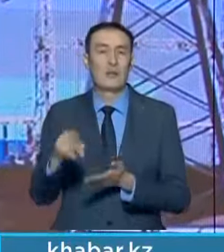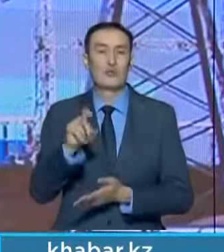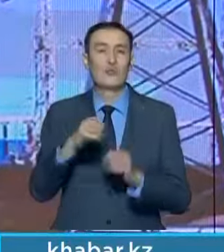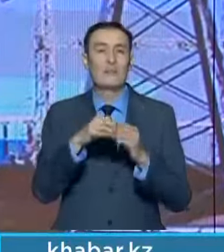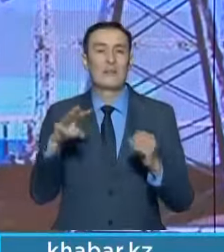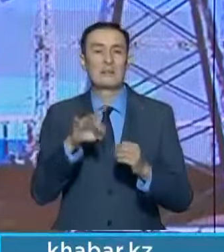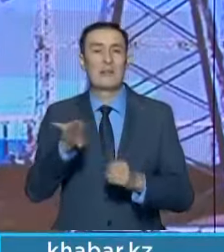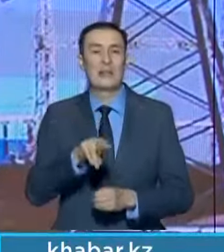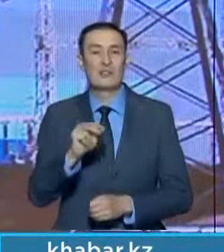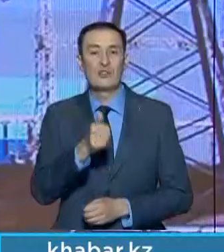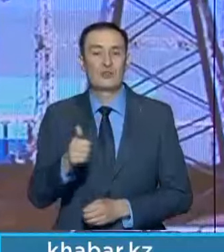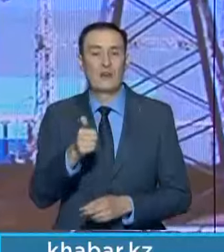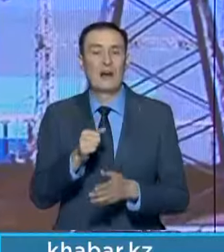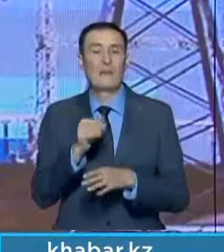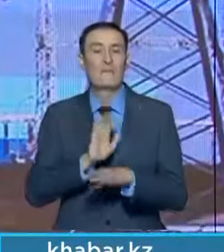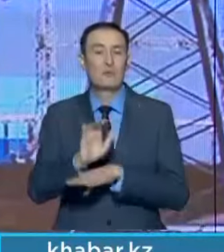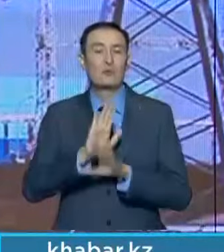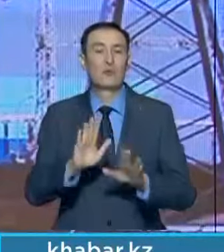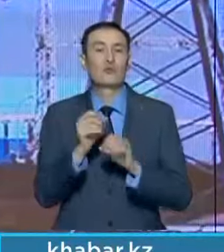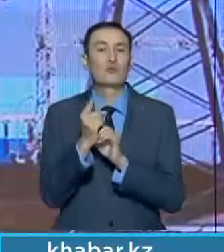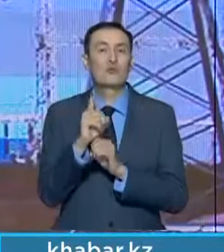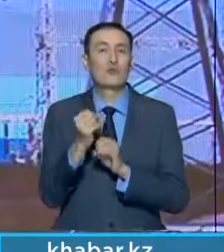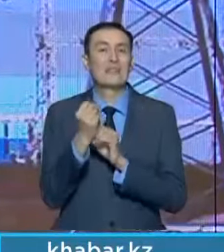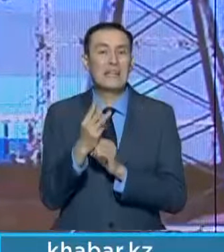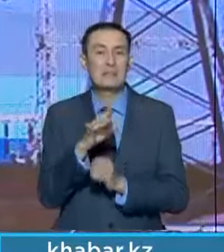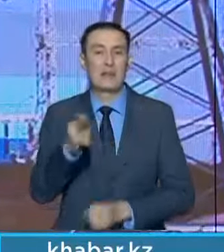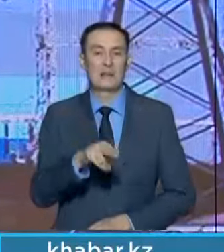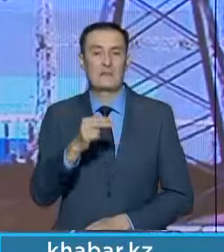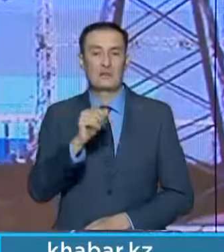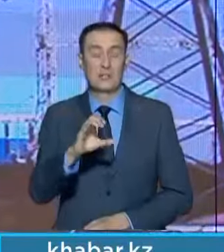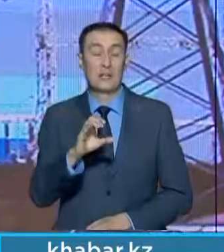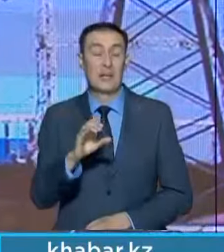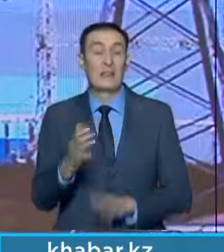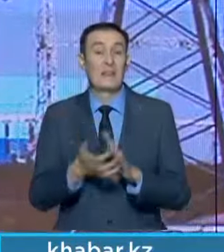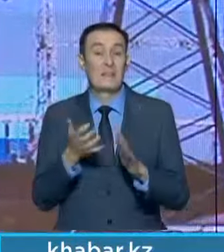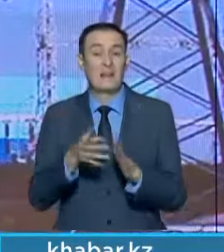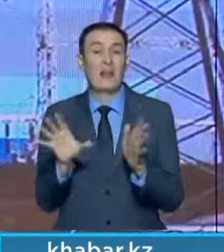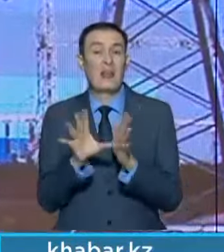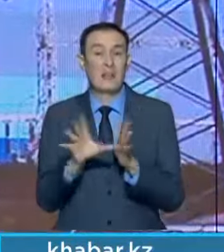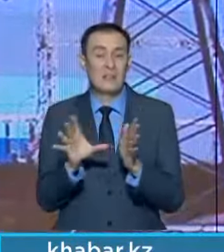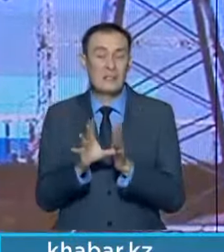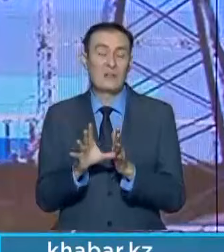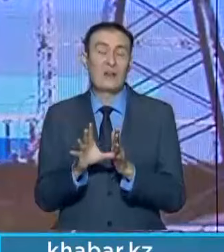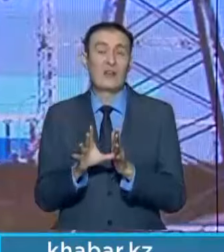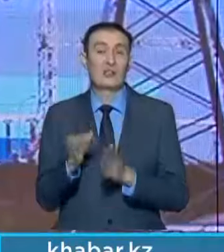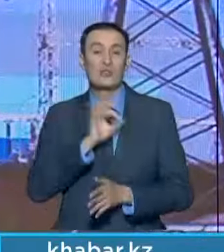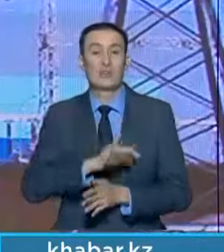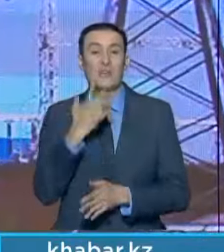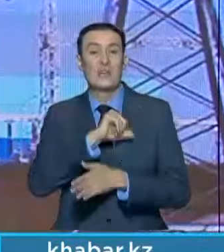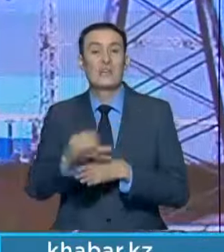115 миллиардов киловатт-часов, то выработано было лишь 113 миллиардов киловатт-часов. Нехватку электричества покрывают за счет